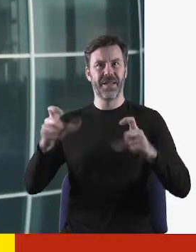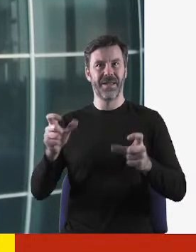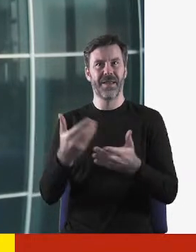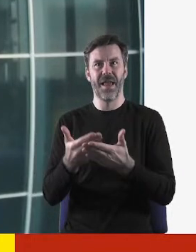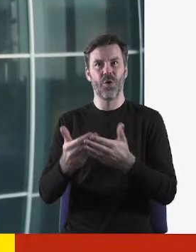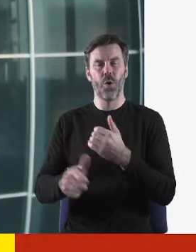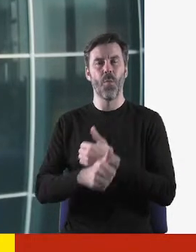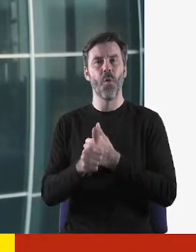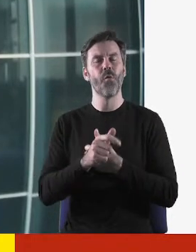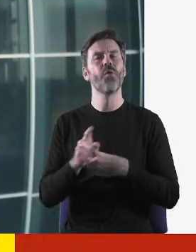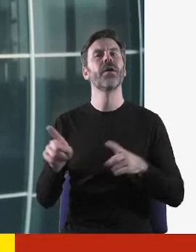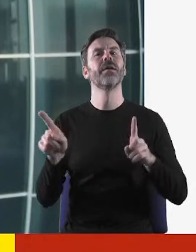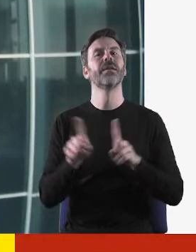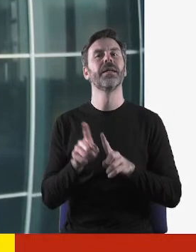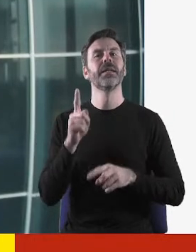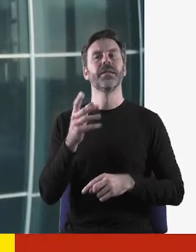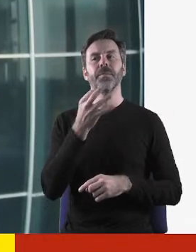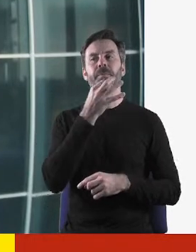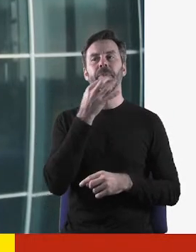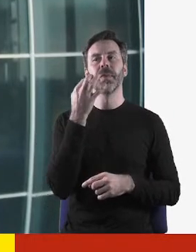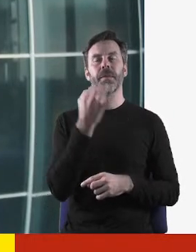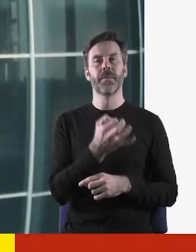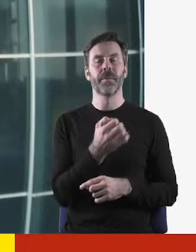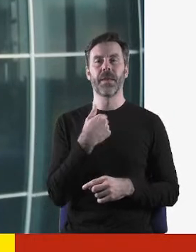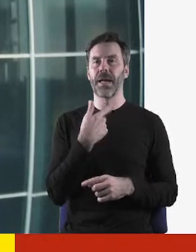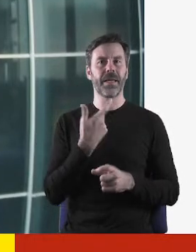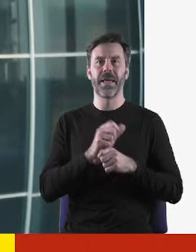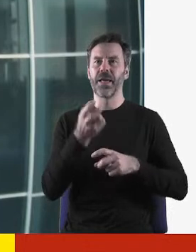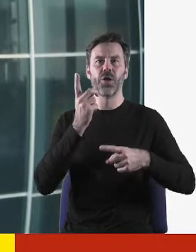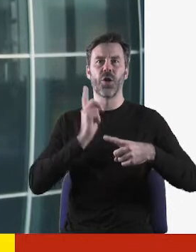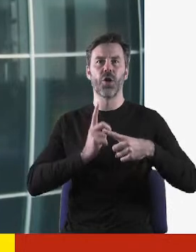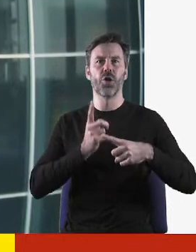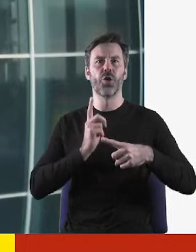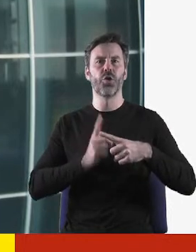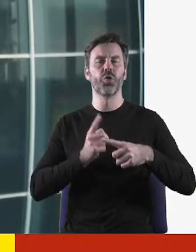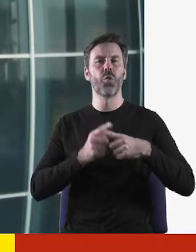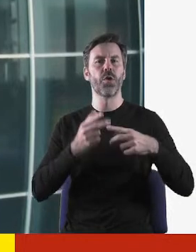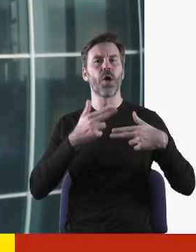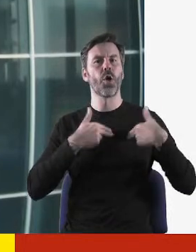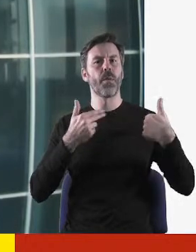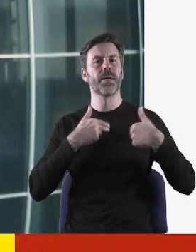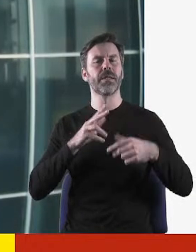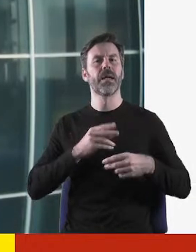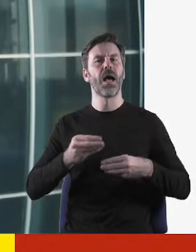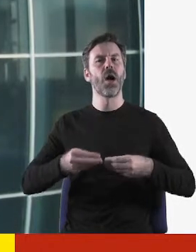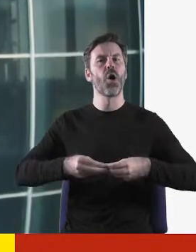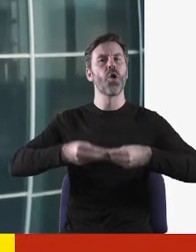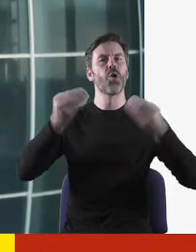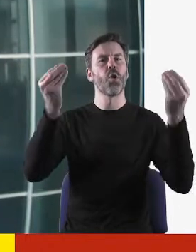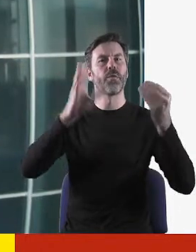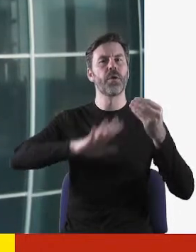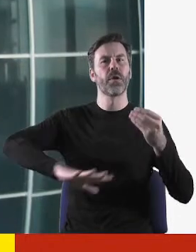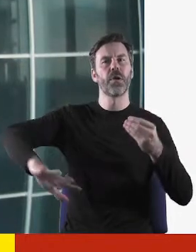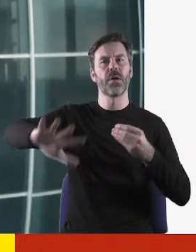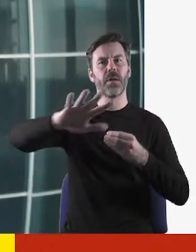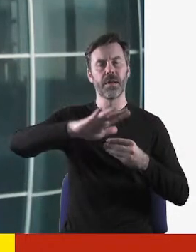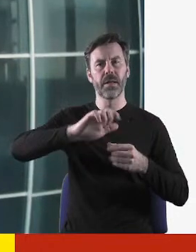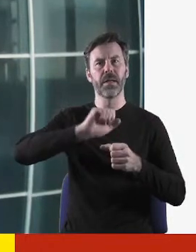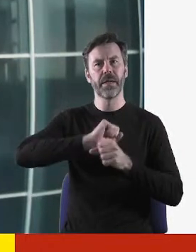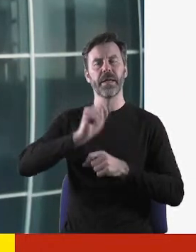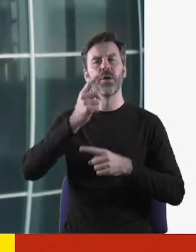ponieważ nie jestem członkiem Komisji Rozwoju Regionalnego, a pojawiają się drobne pieniądze na